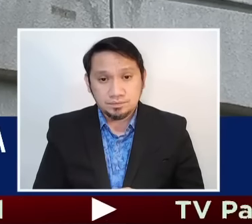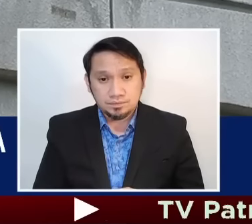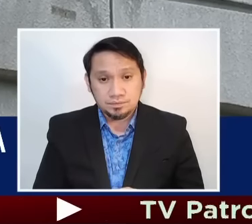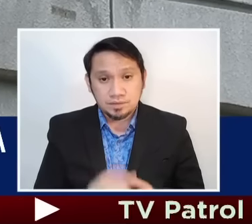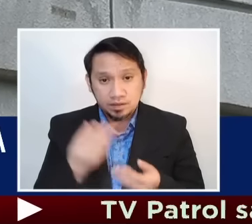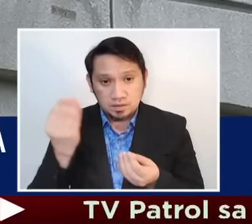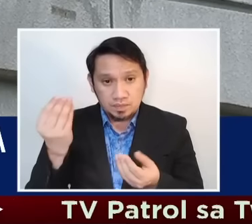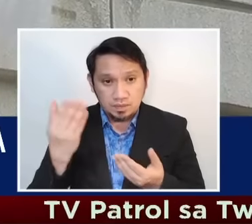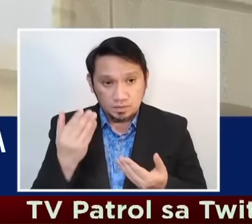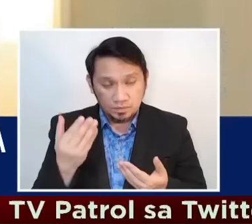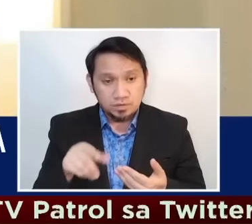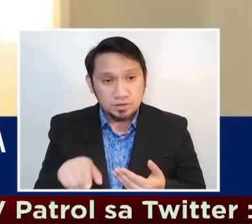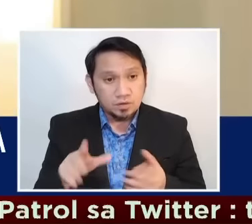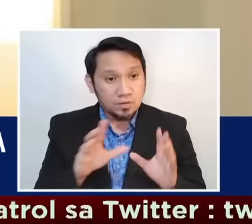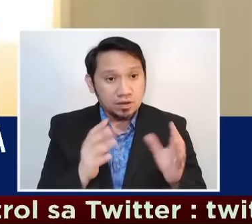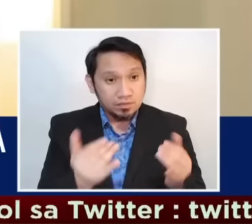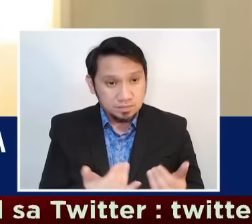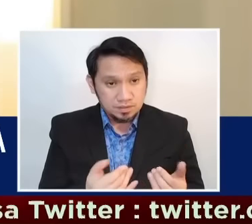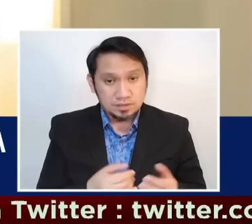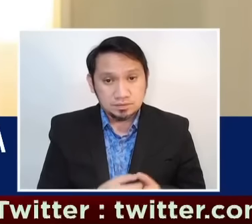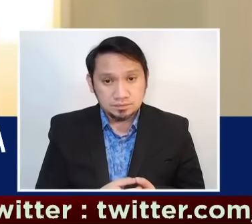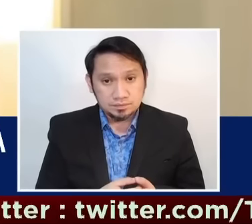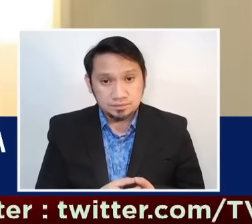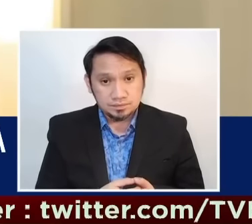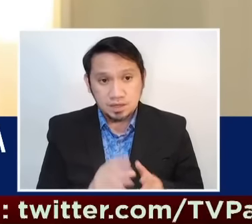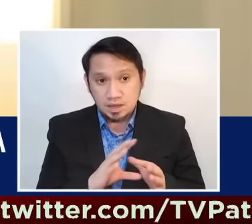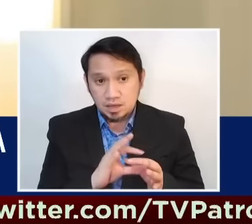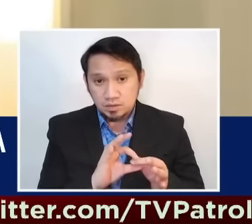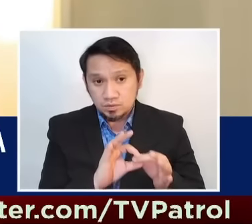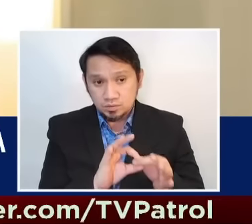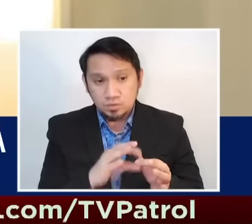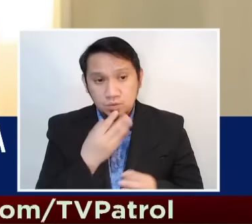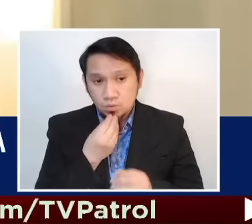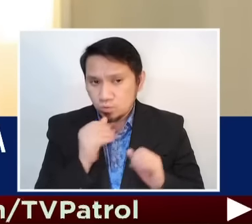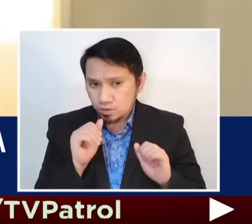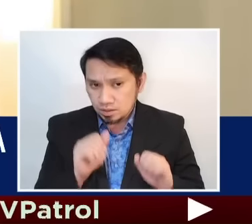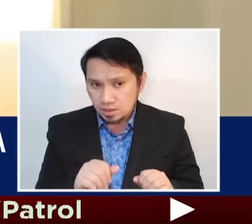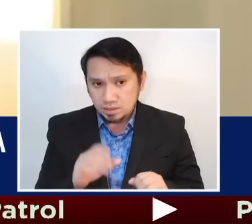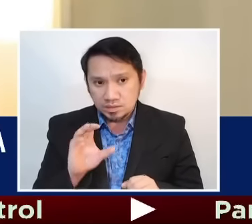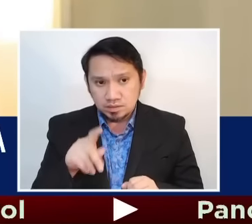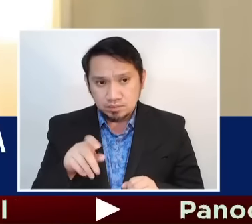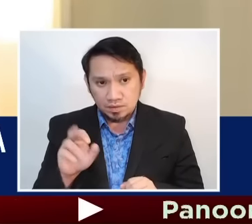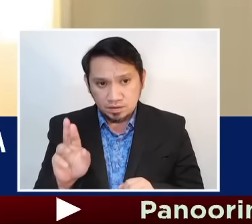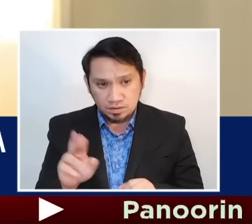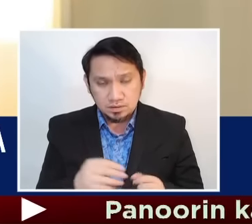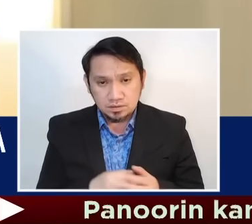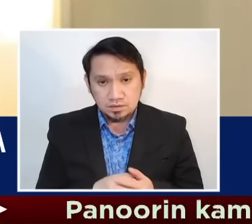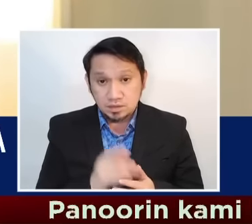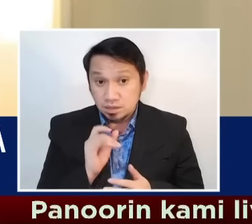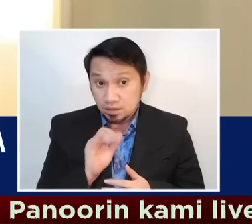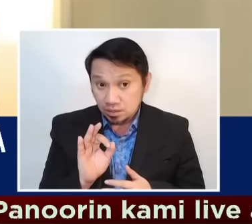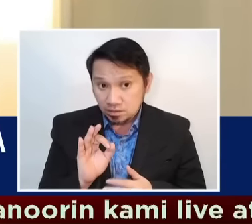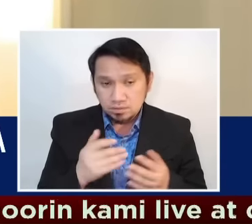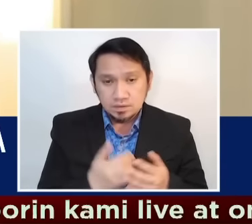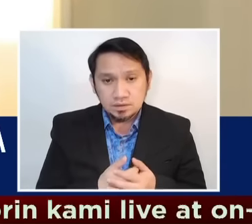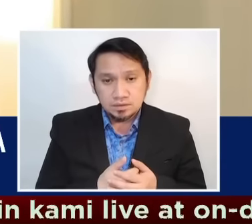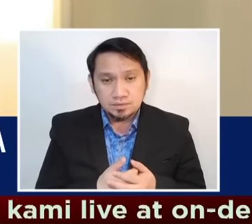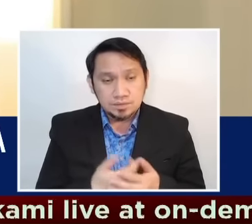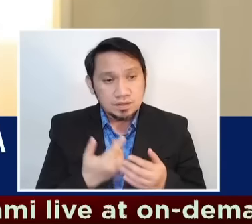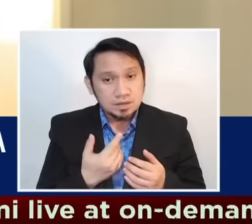informing our manufacturers and trying to coordinate with them sino na pwede mag-CPR. para kung sakasakaling mas lift ang state